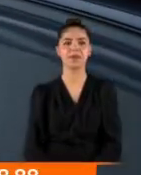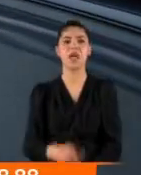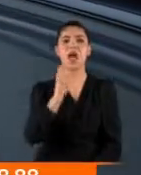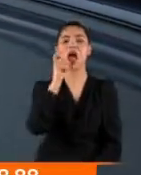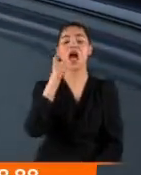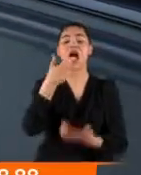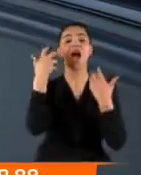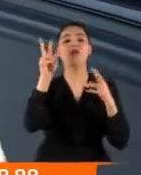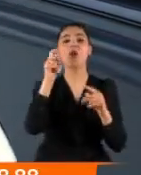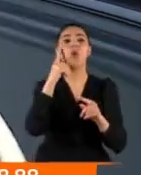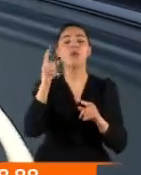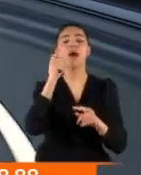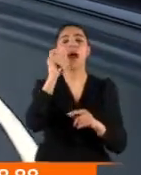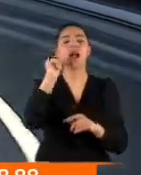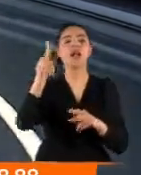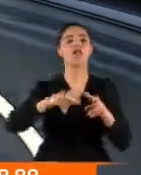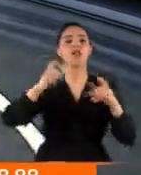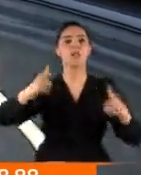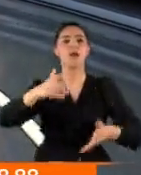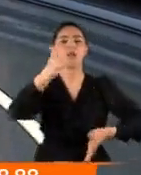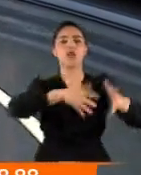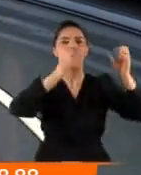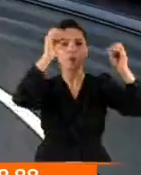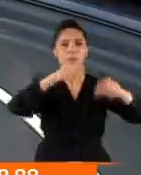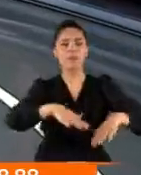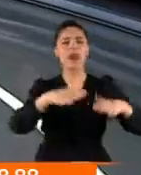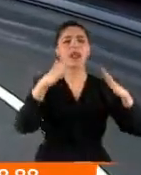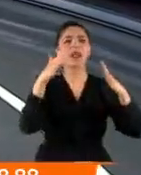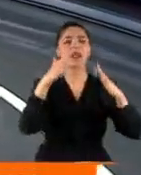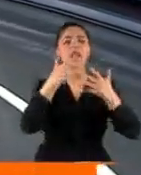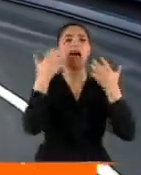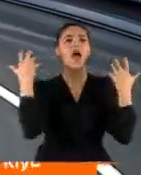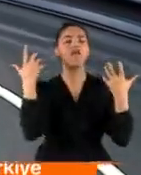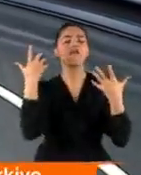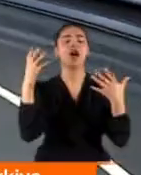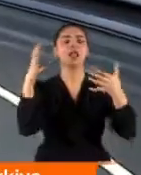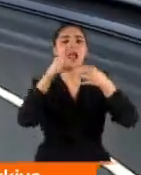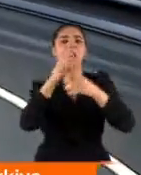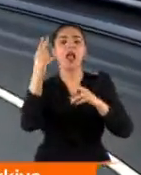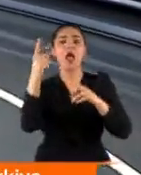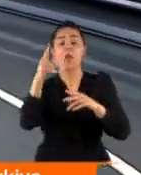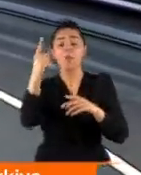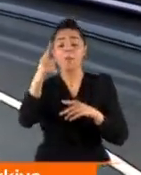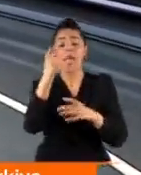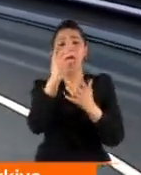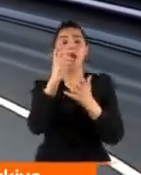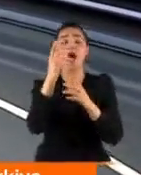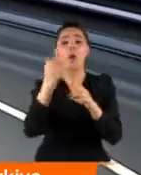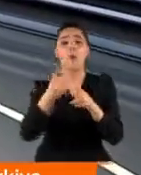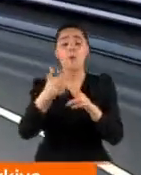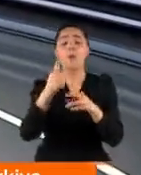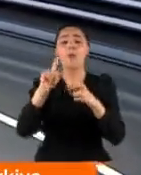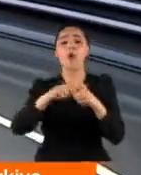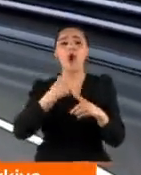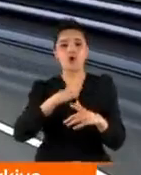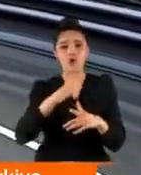Yine hayvanlardan bahsedeceğiz. Ankara Mamak'ta sokağa terk edilen evcil hayvanlarla ilgili örnek bir proje hayata geçti. Kedi ya da köpek